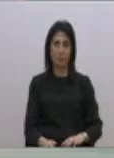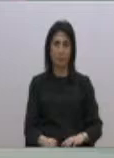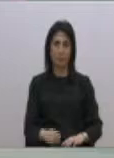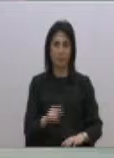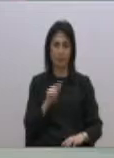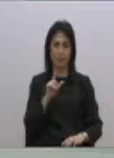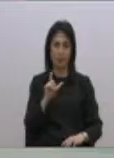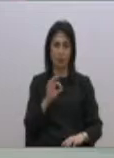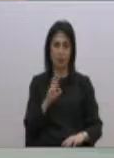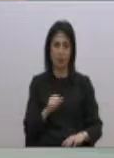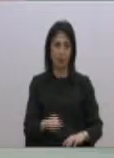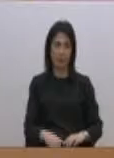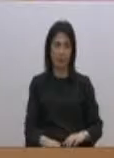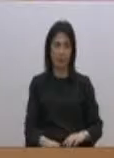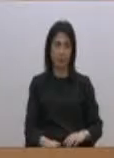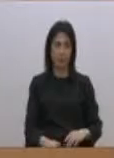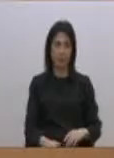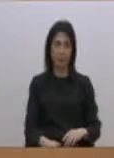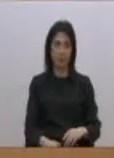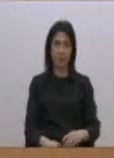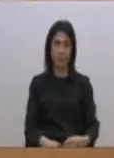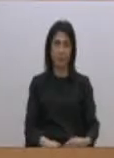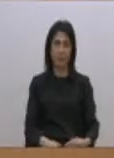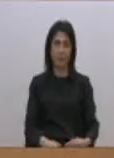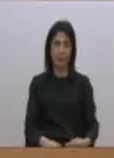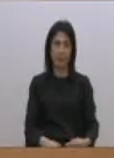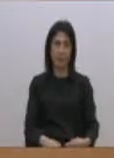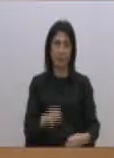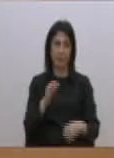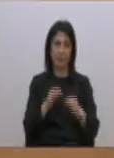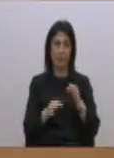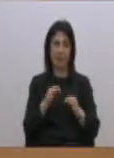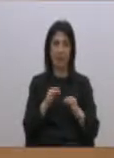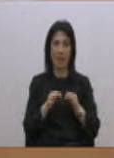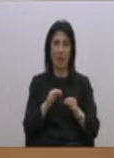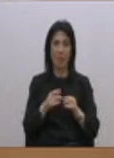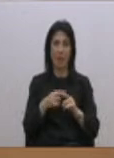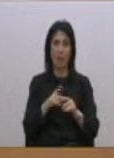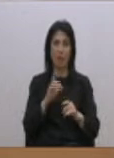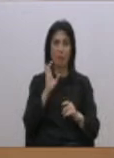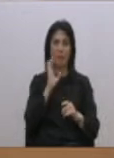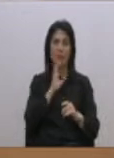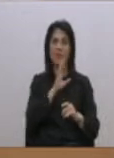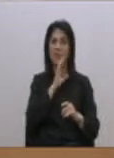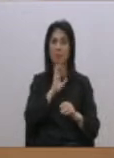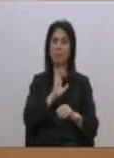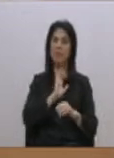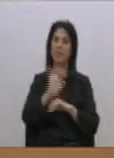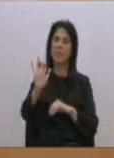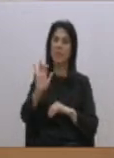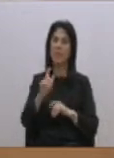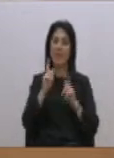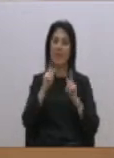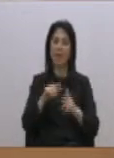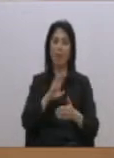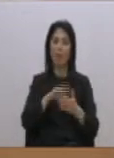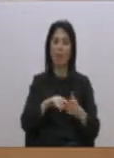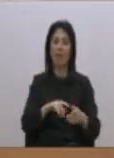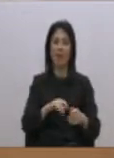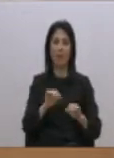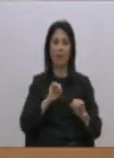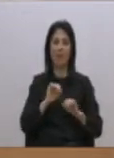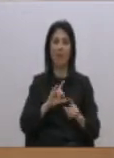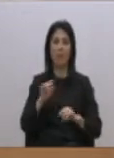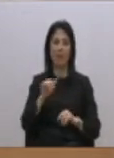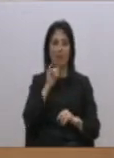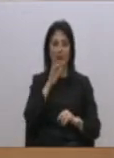Calatoni, cu bardina. Vadimul Andrei, da, mă sa martle ta gat simbe reba sroe zahiana, ta ho biscuare și roga de caut, mi-l nebe